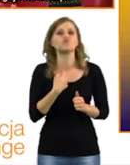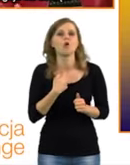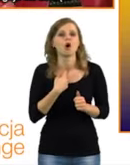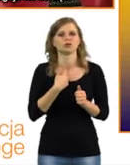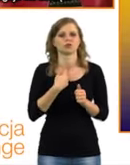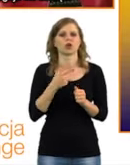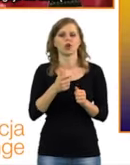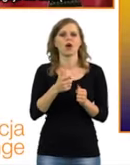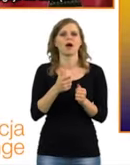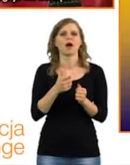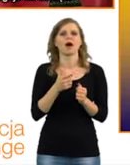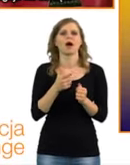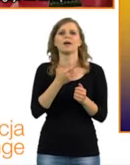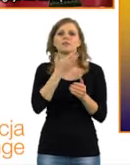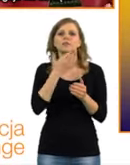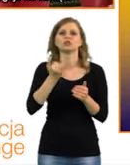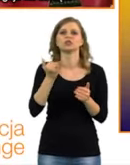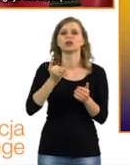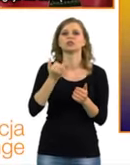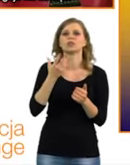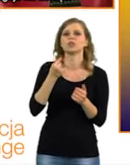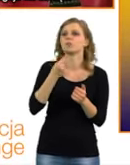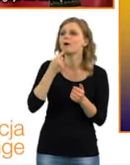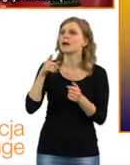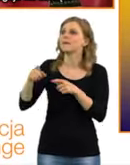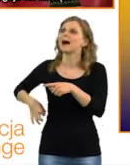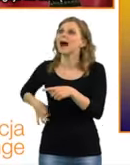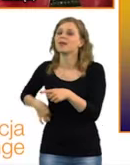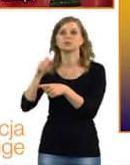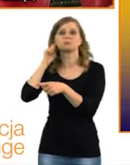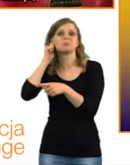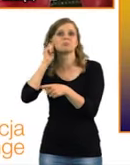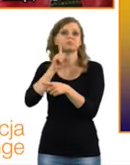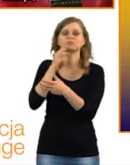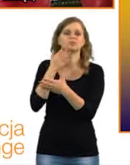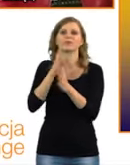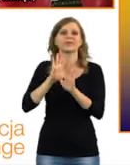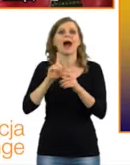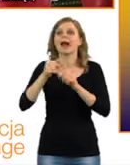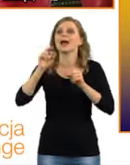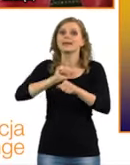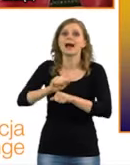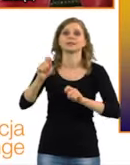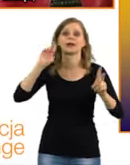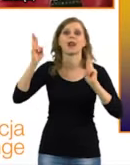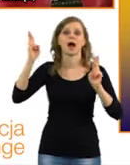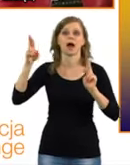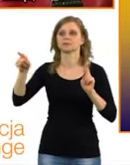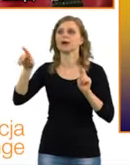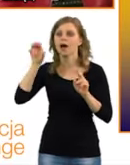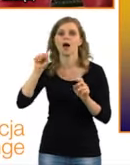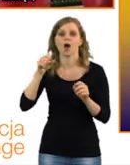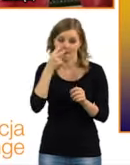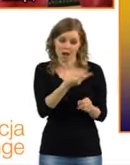nieważne, nie określa tego dziecko, czy ktoś mówi pani czy pan, natomiast dziecko reaguje i my